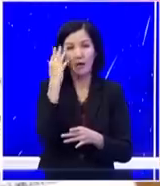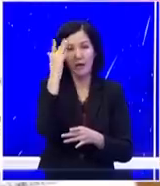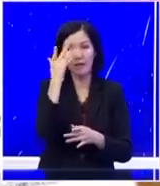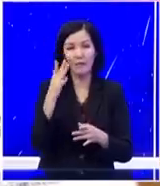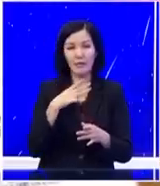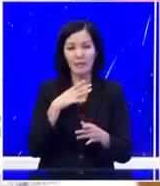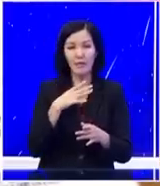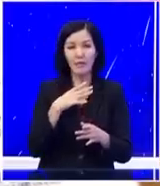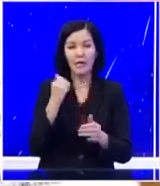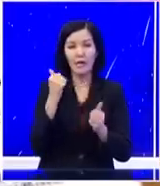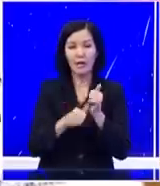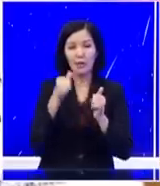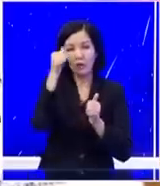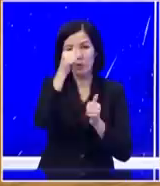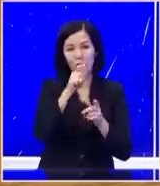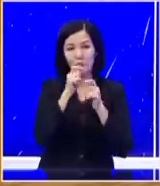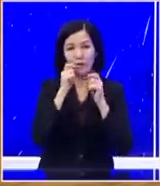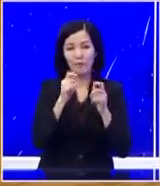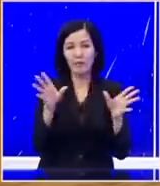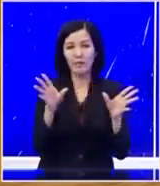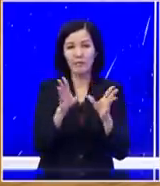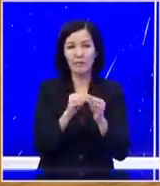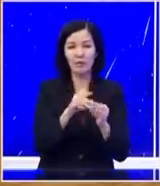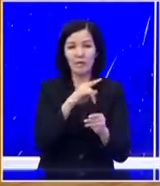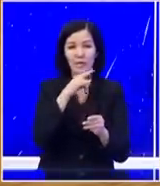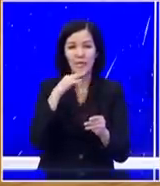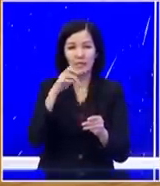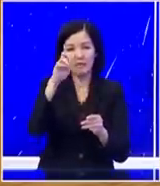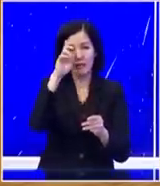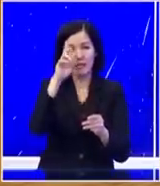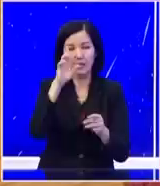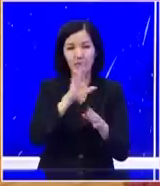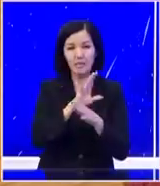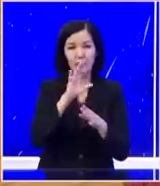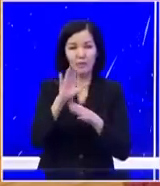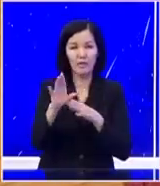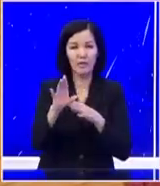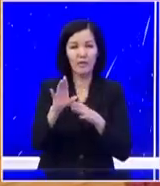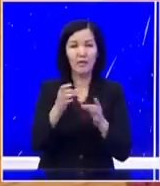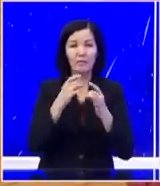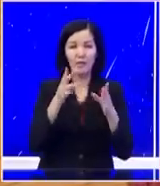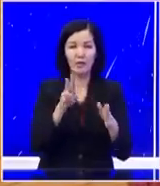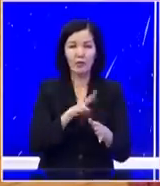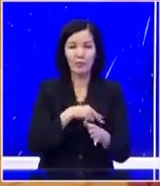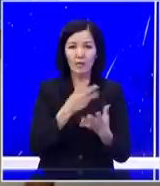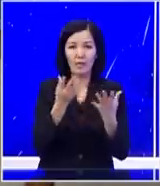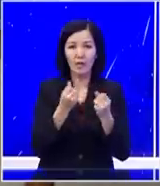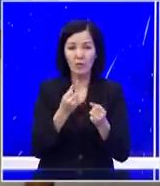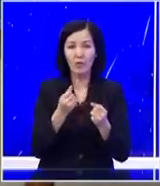ардагерге елімізде жыл сайын берілетін марапаттармен қатар Ресей Федерациясы жіберген мына мерейтойлық медаль төсіне ілінетін